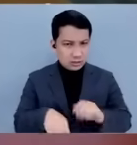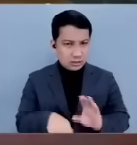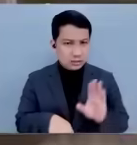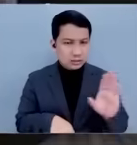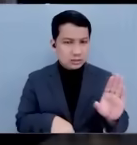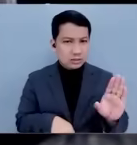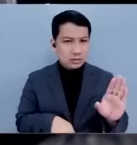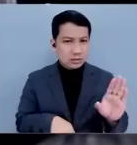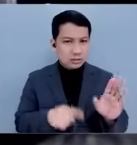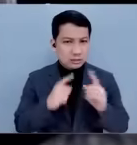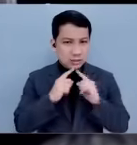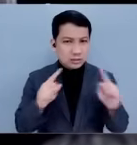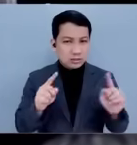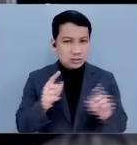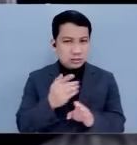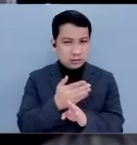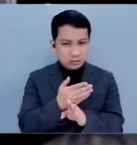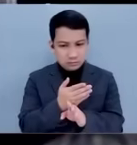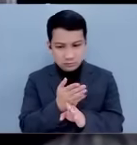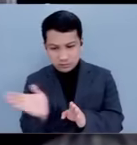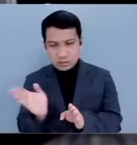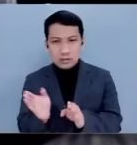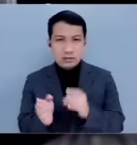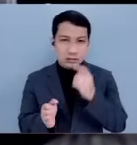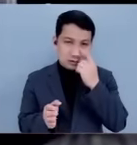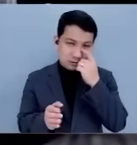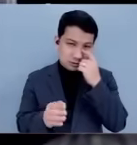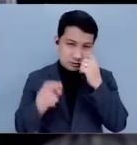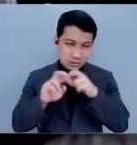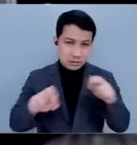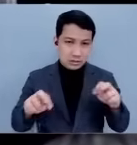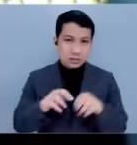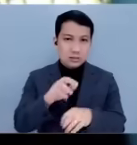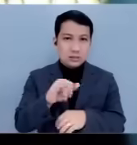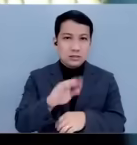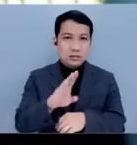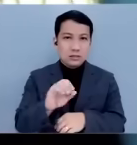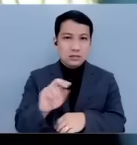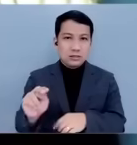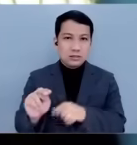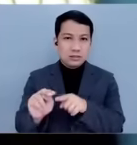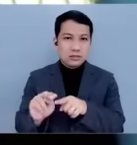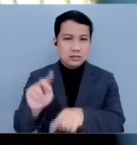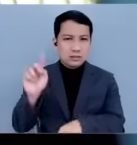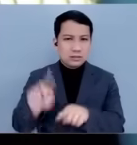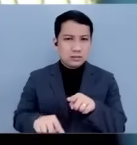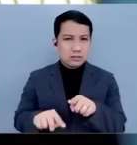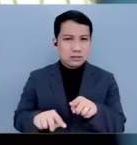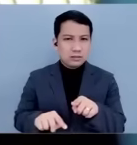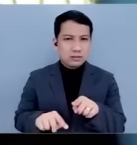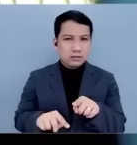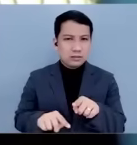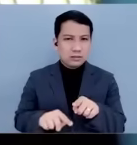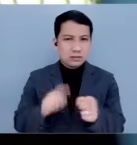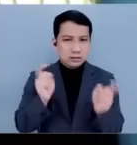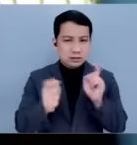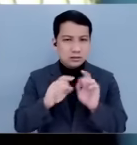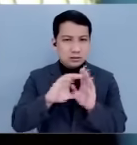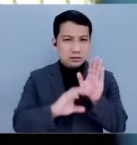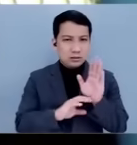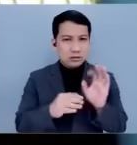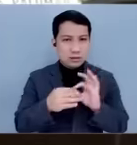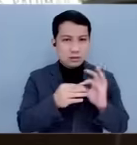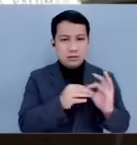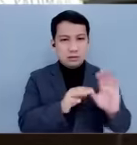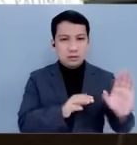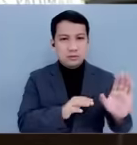mag-detour. Sa panig naman ng research group na Ibon Foundation, hindi nakasalalay sa pag-amyenda sa Saligang Batas ang